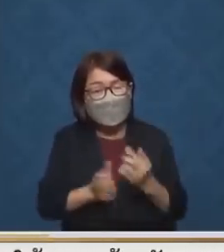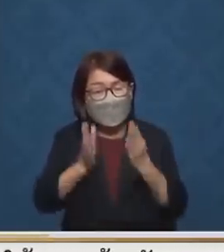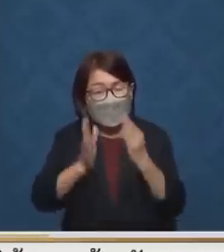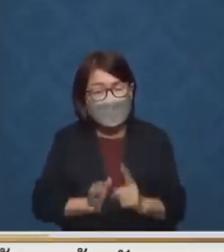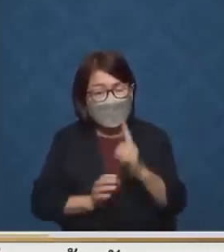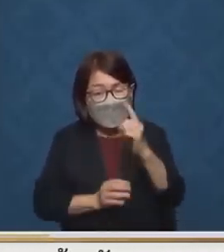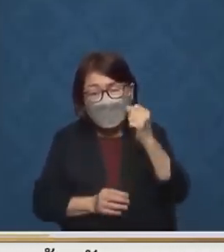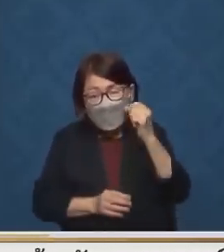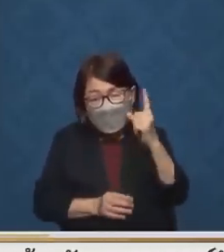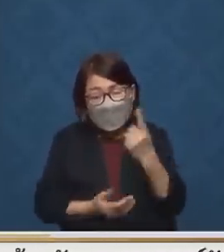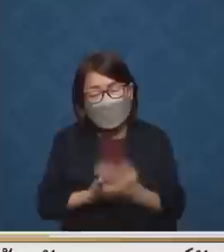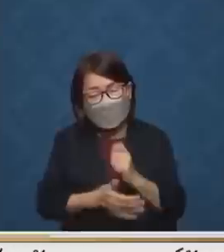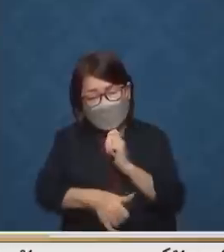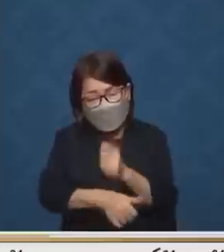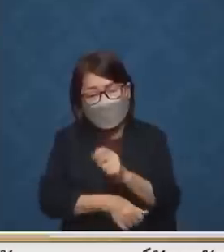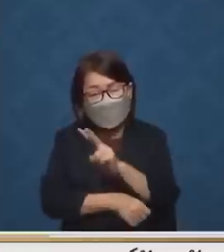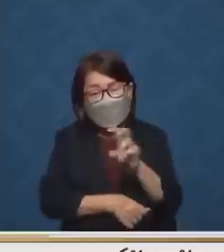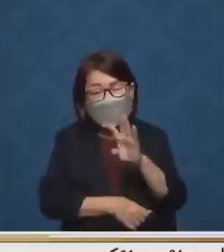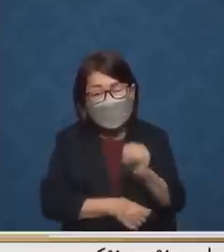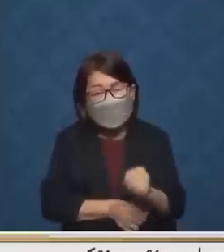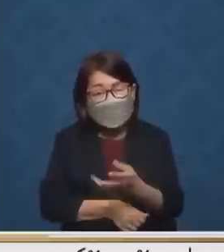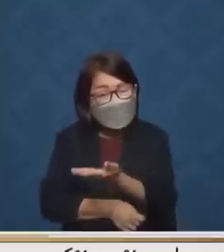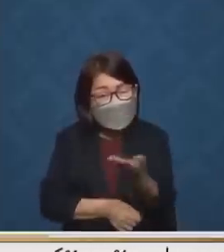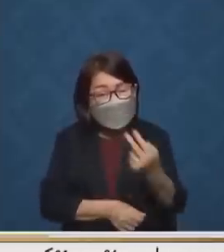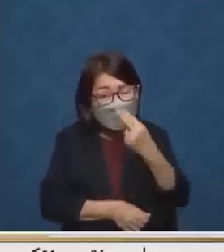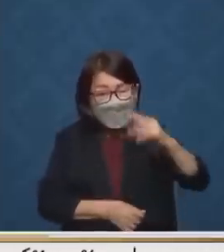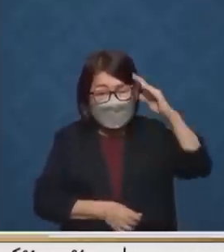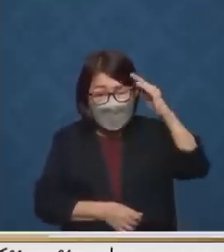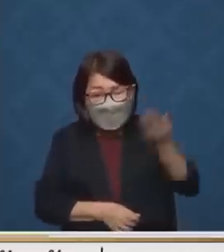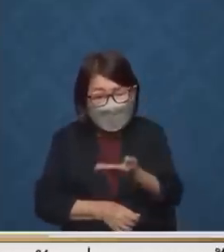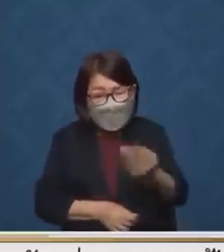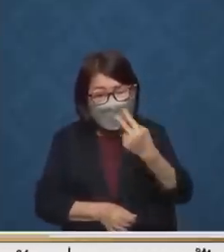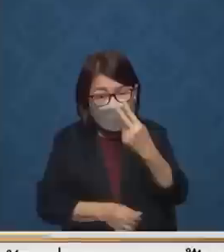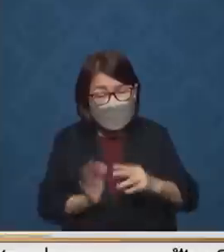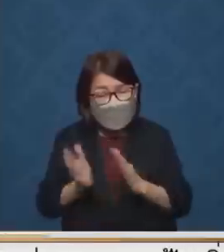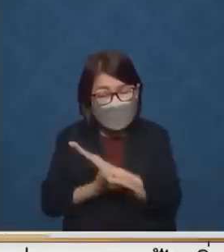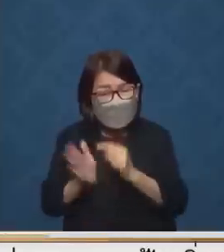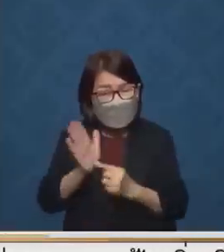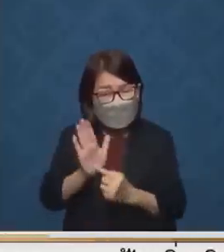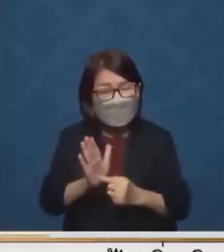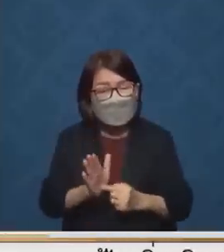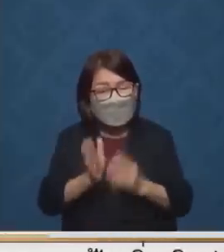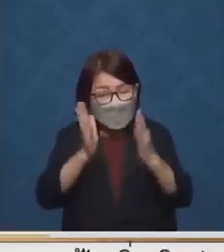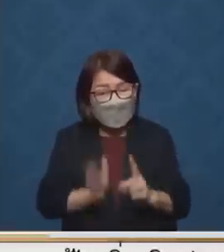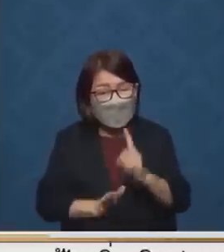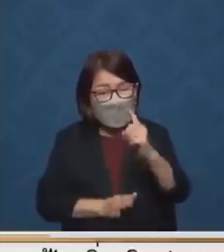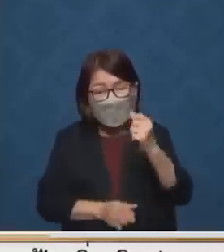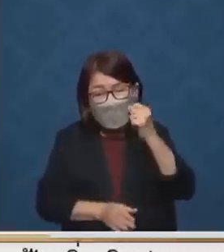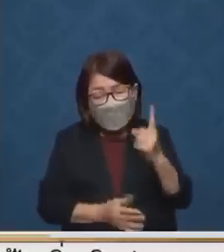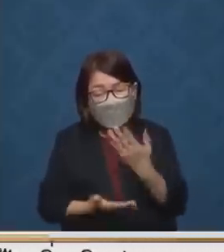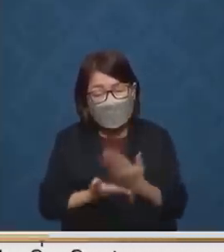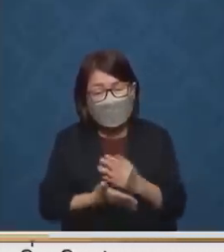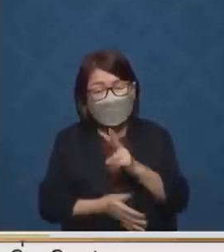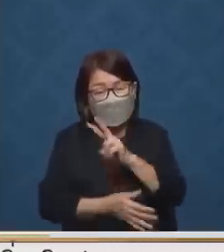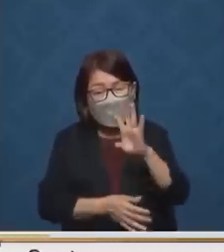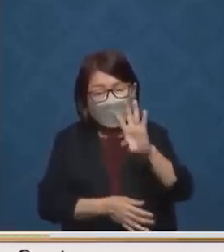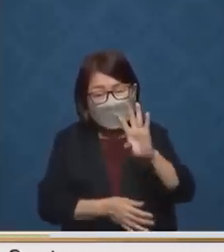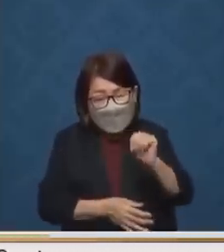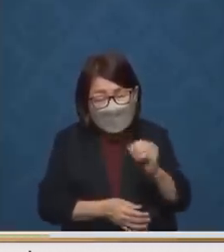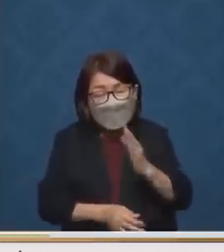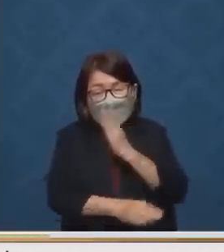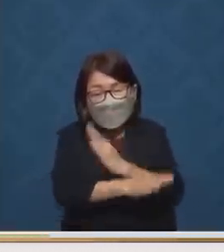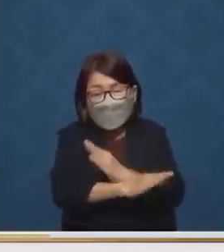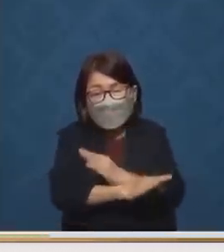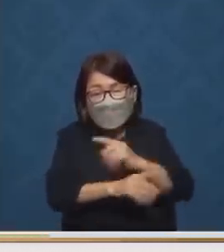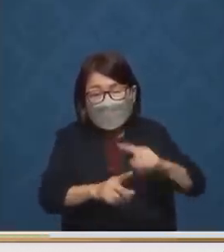คนต่อวนน้ๆ ถ้าไม่ไดเห็นเอกสารจบับนี้ดูไว้240 บาท ต่อคนต่อวันแดงวาเดือน 1 รวราว 7,